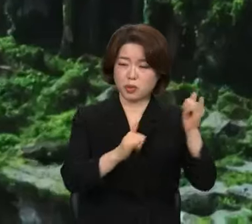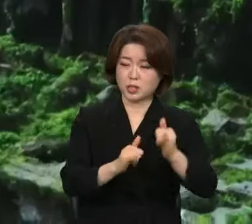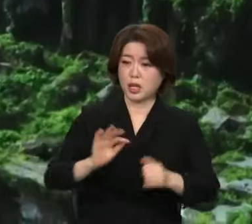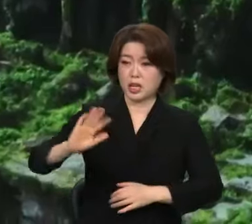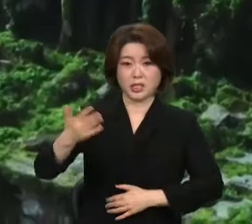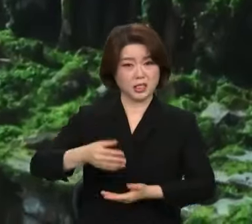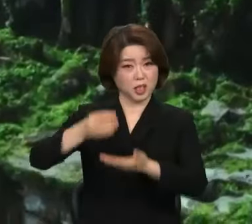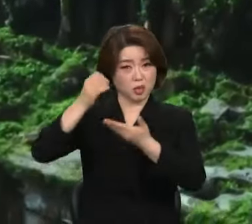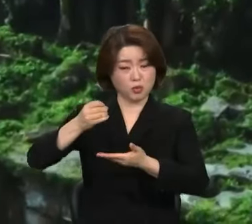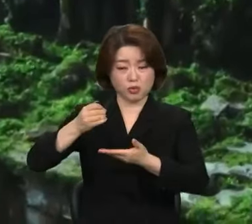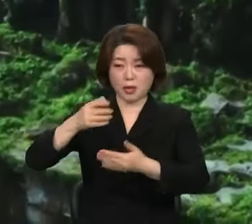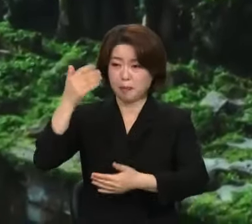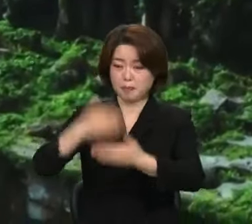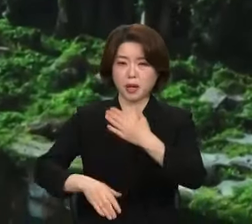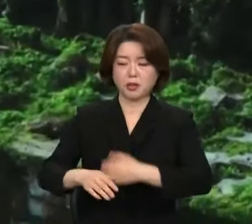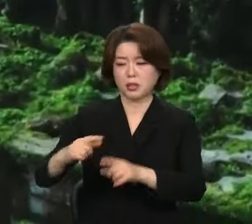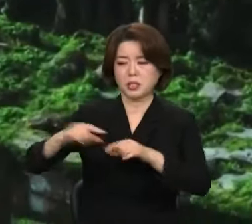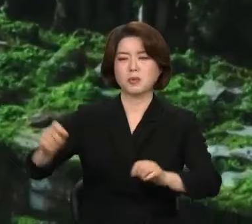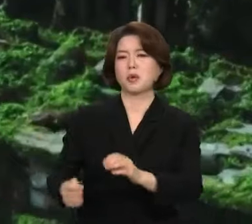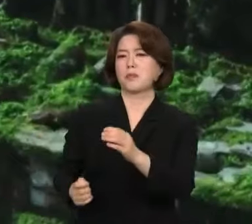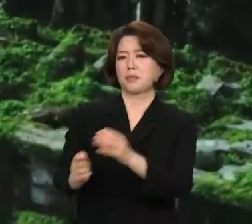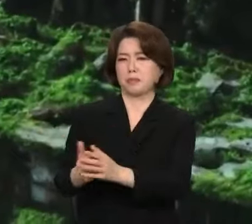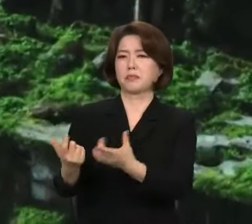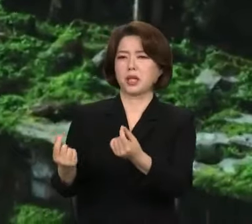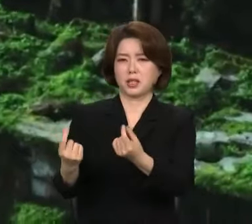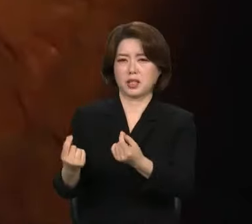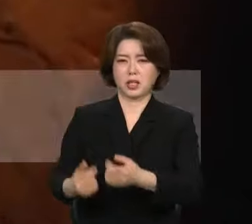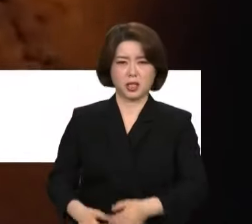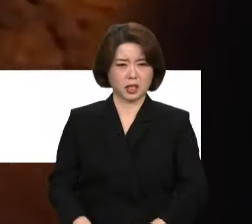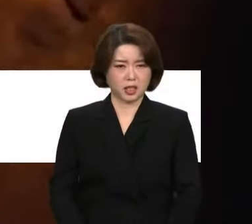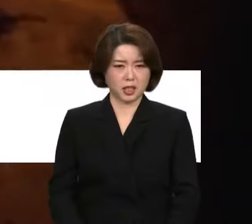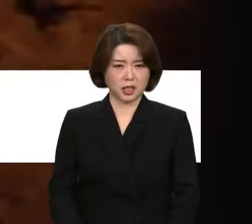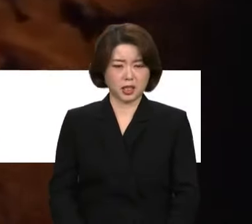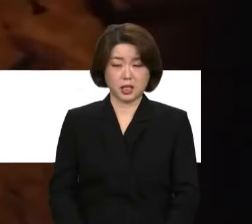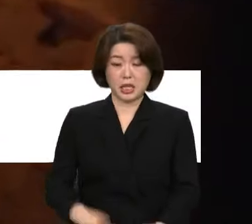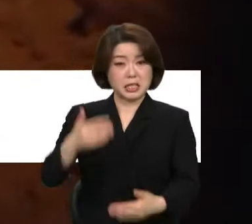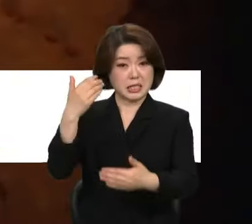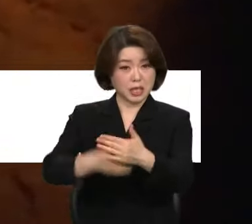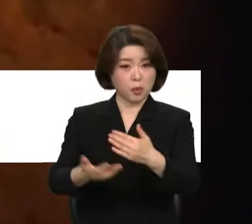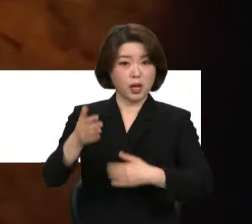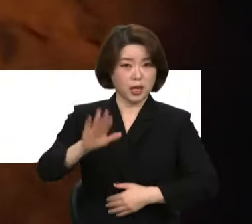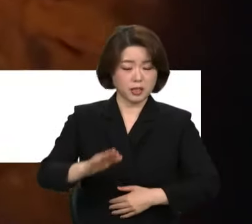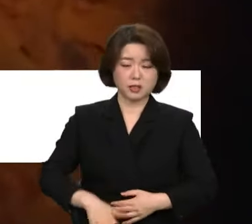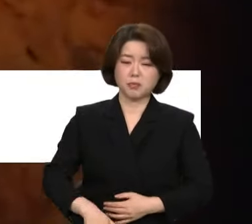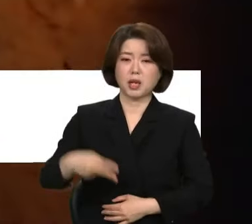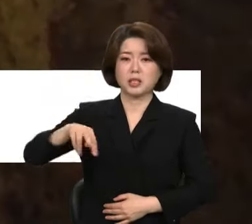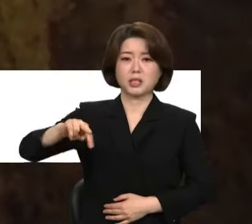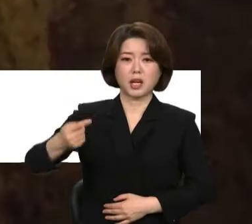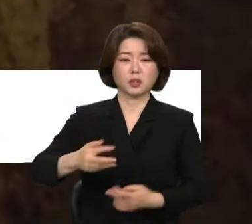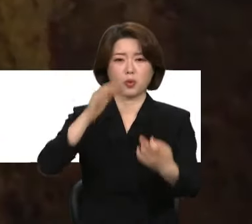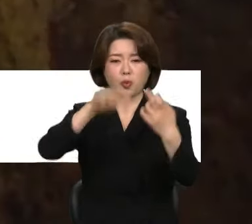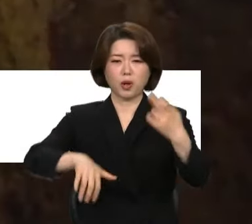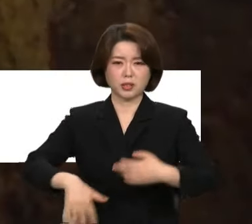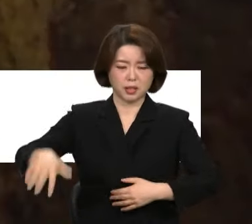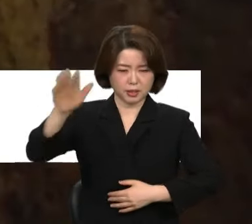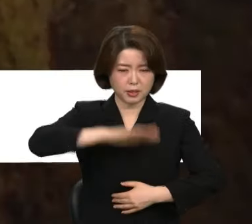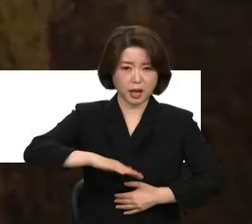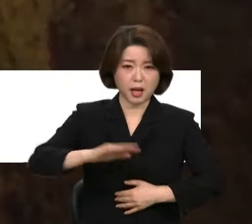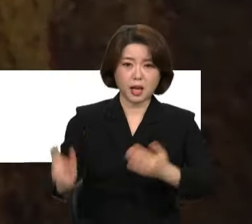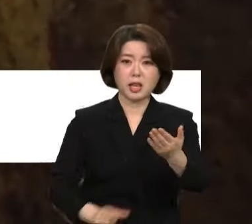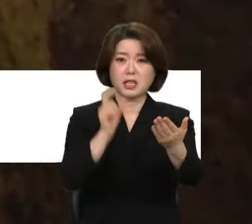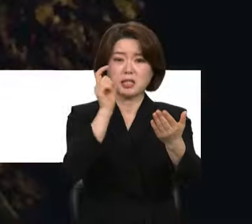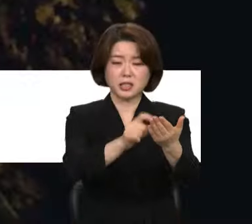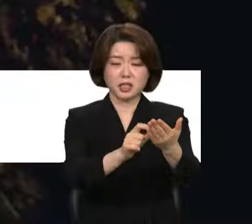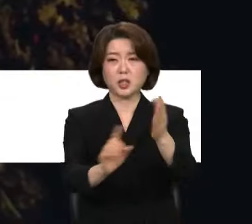건 일본의 꼼수라고 지적했습니다. 제외했다 하더라도 사도광산 전체가 등재되었다고 홍보를